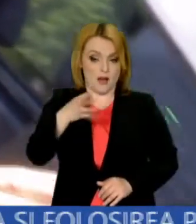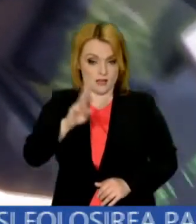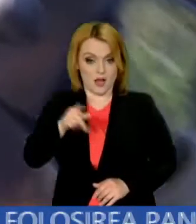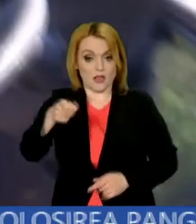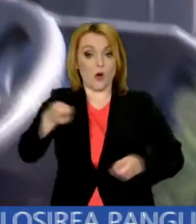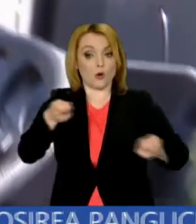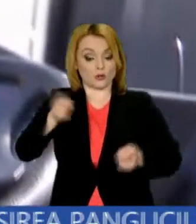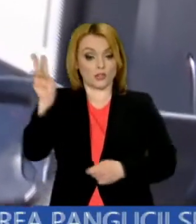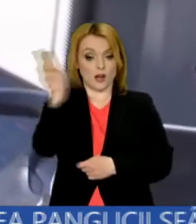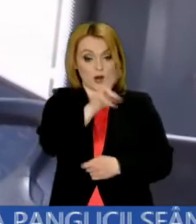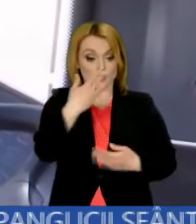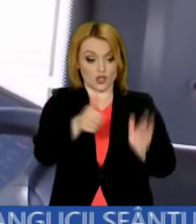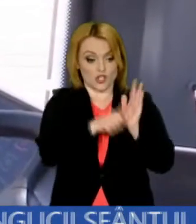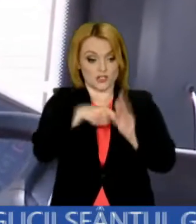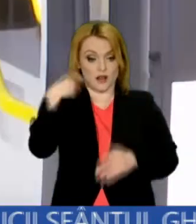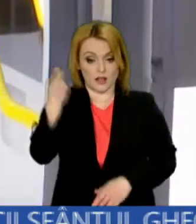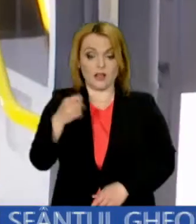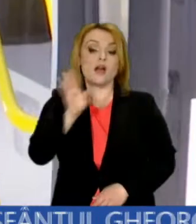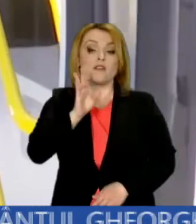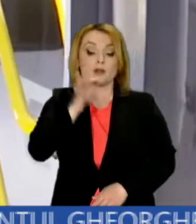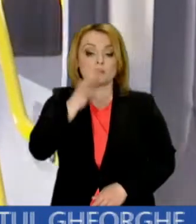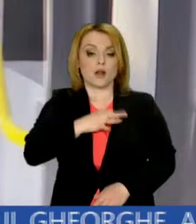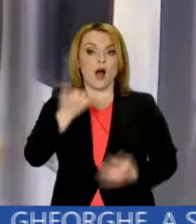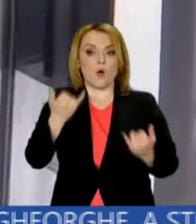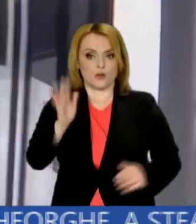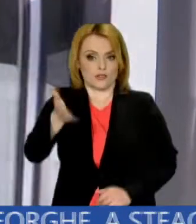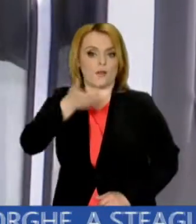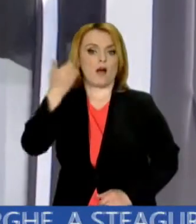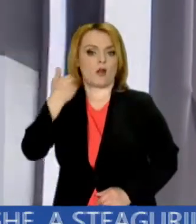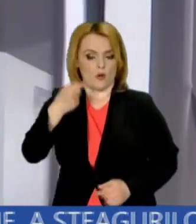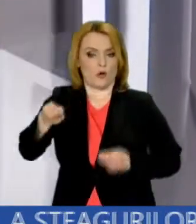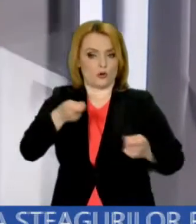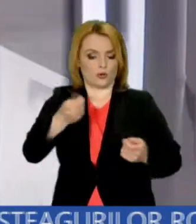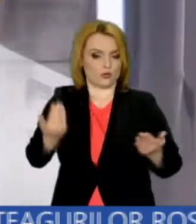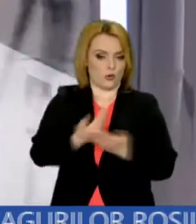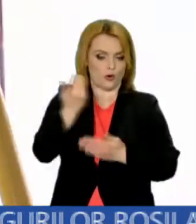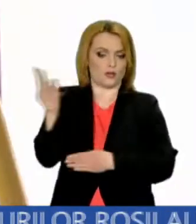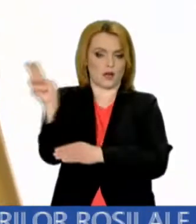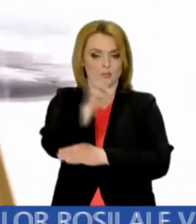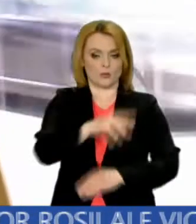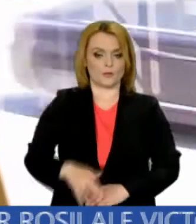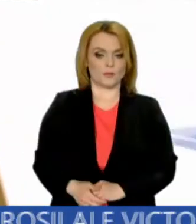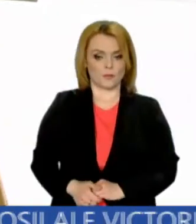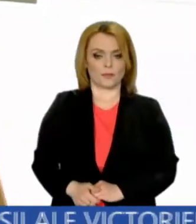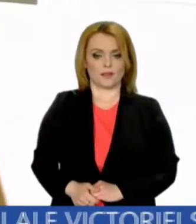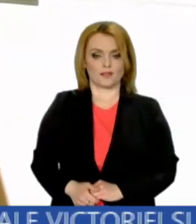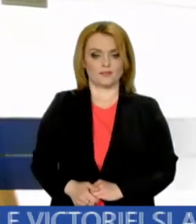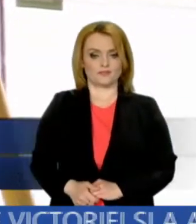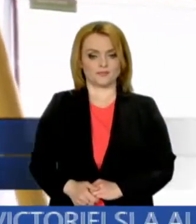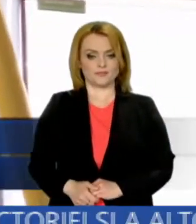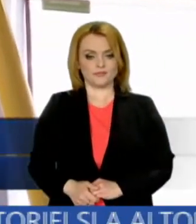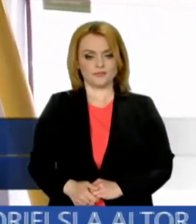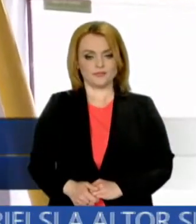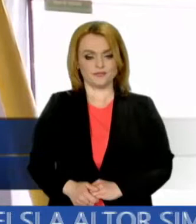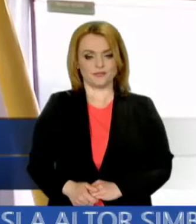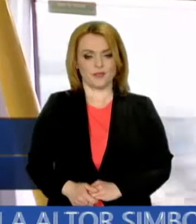de troleibuz de 6 ani. Femeia spune că acum va fi mai ușor de condus noile mijloace de transport. În cabine ajungeam peste 40